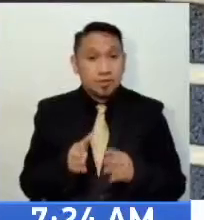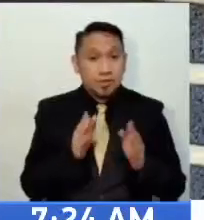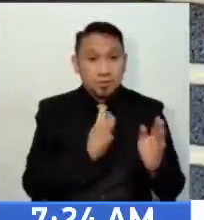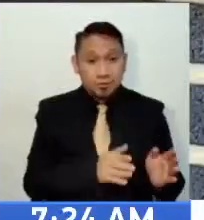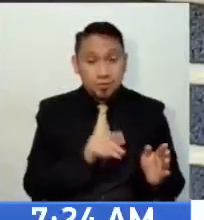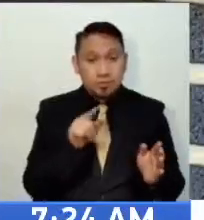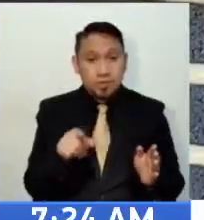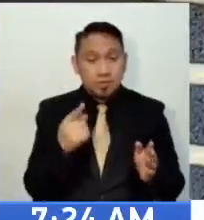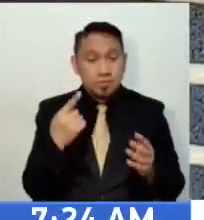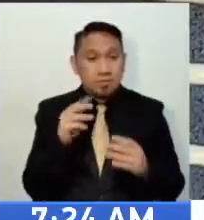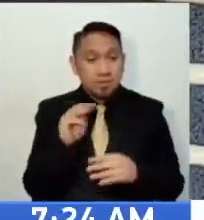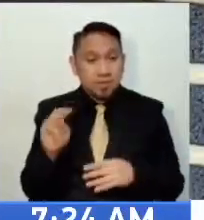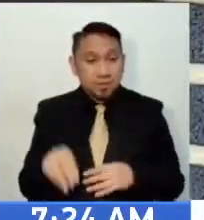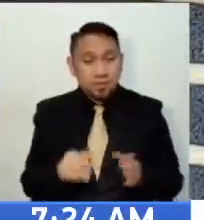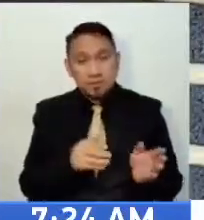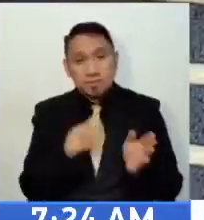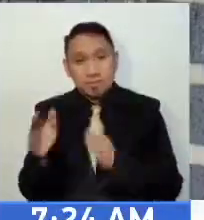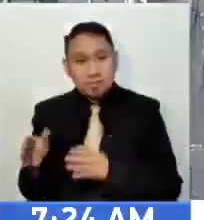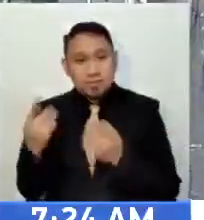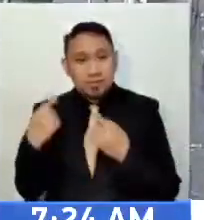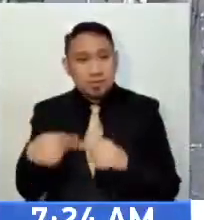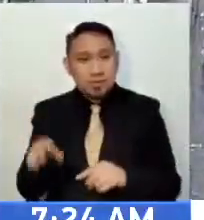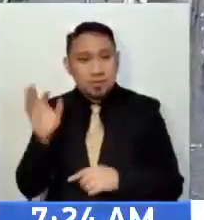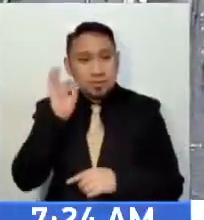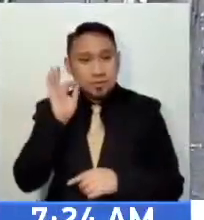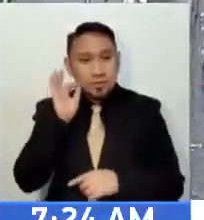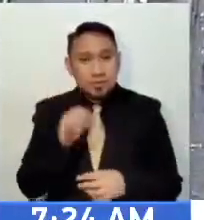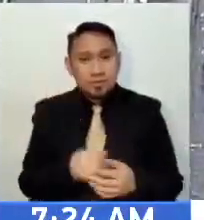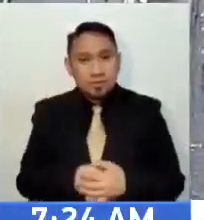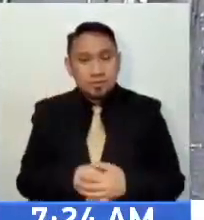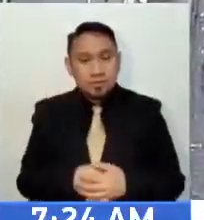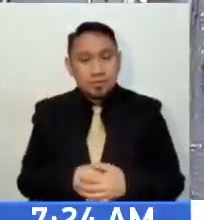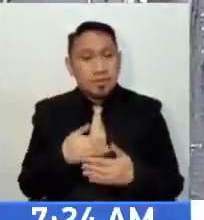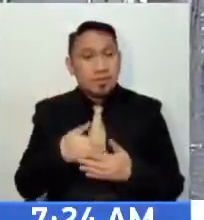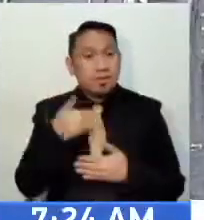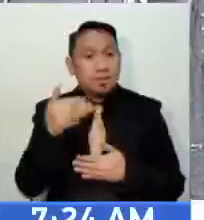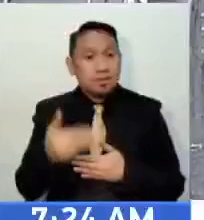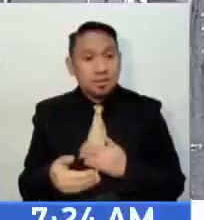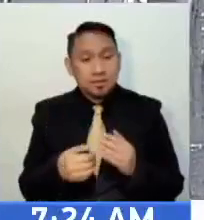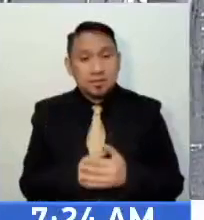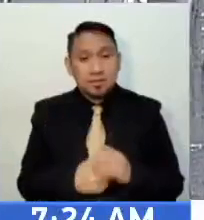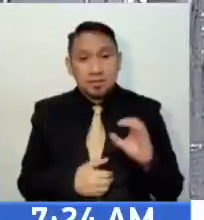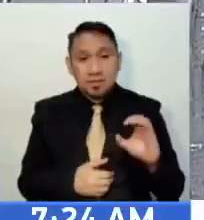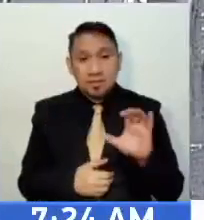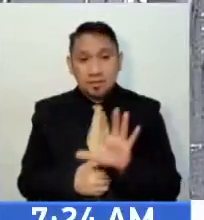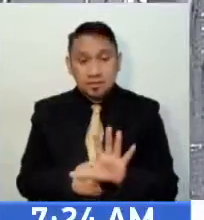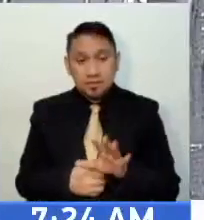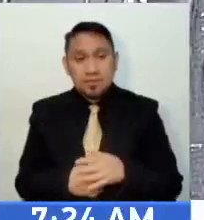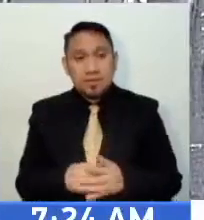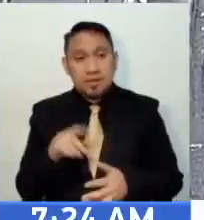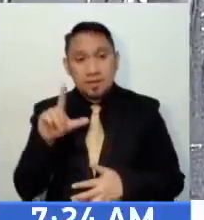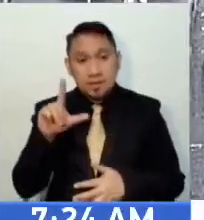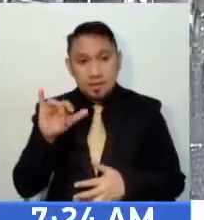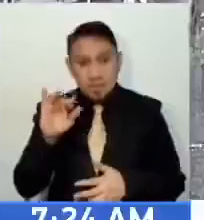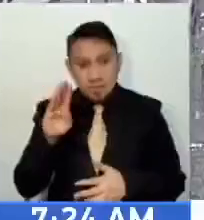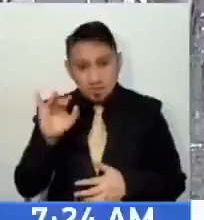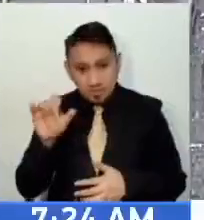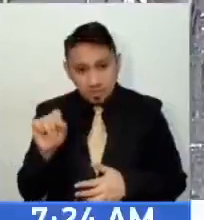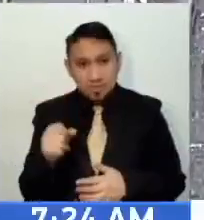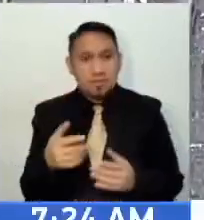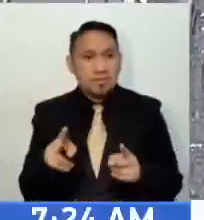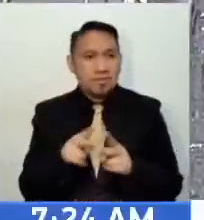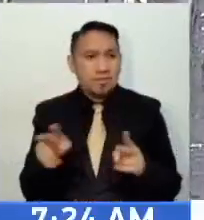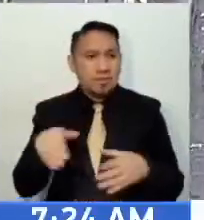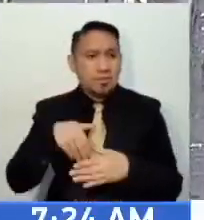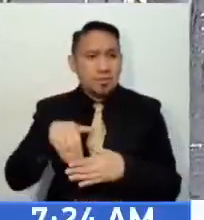papuntang Fairview. Dako naman po tayo sa C5 Libis flyover. Nako, maluwag na maluwag din po ang